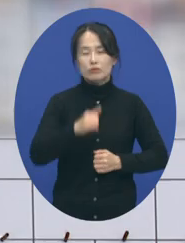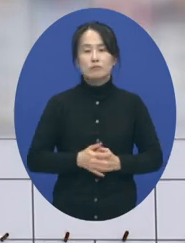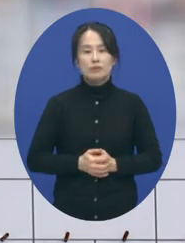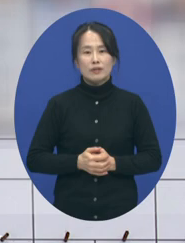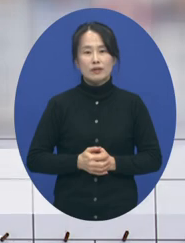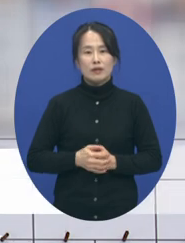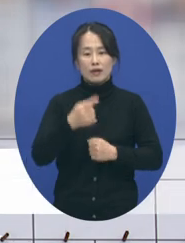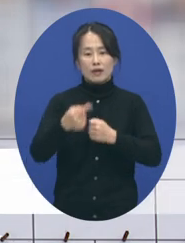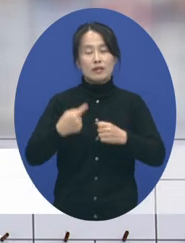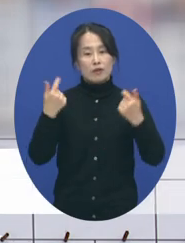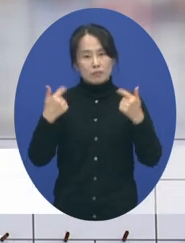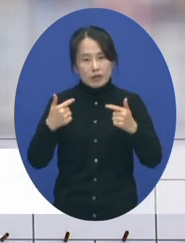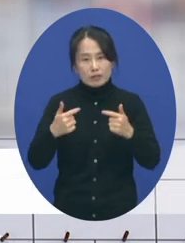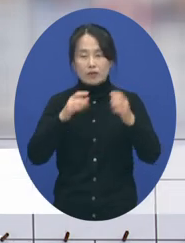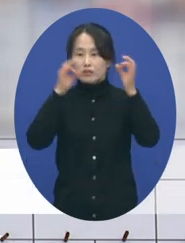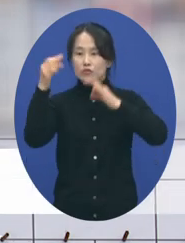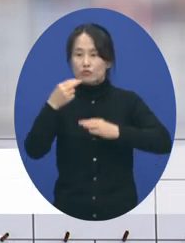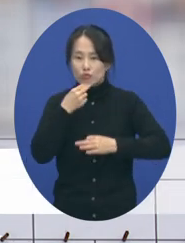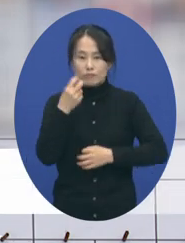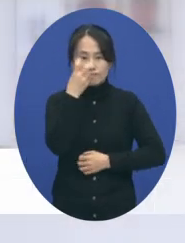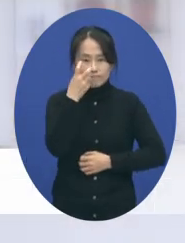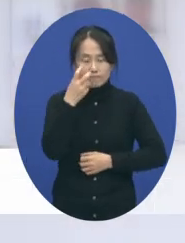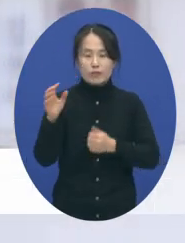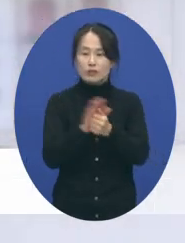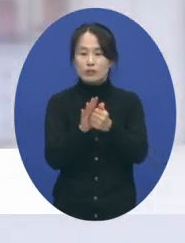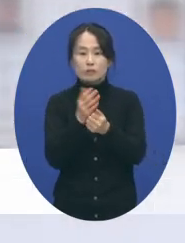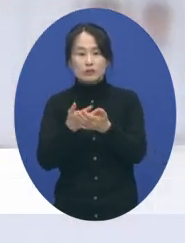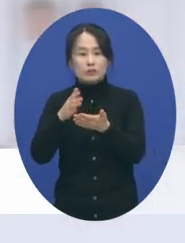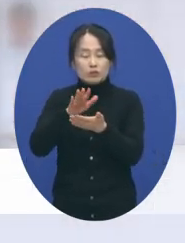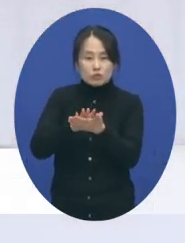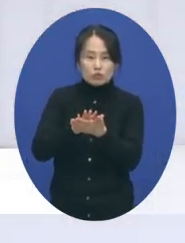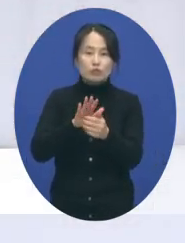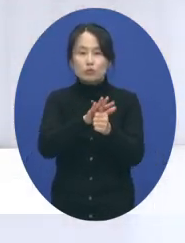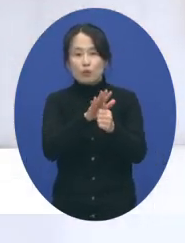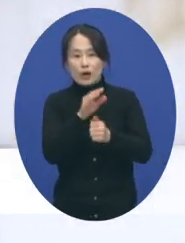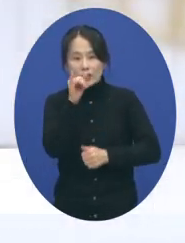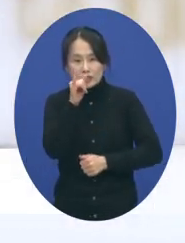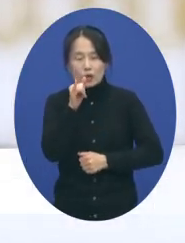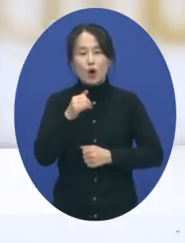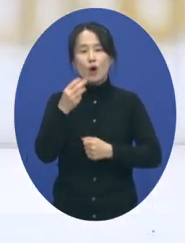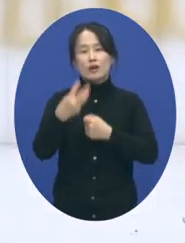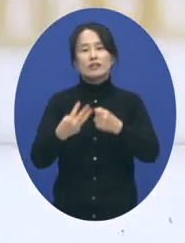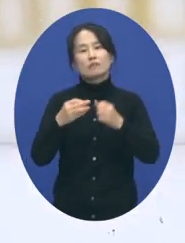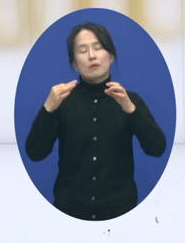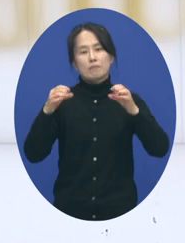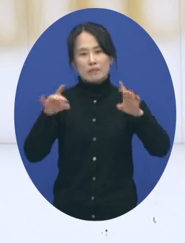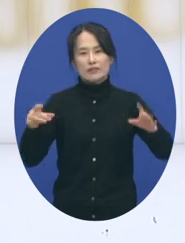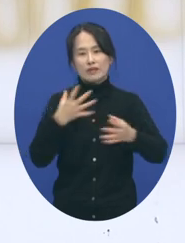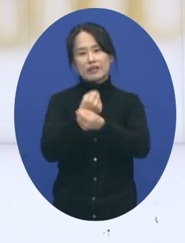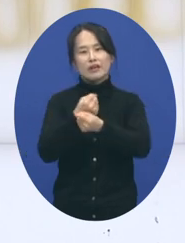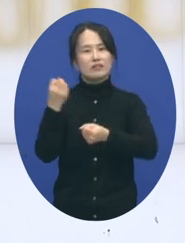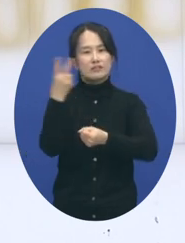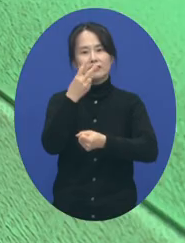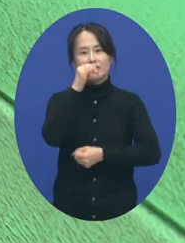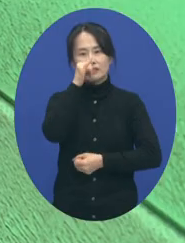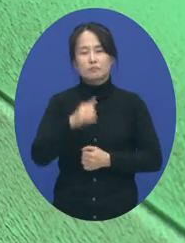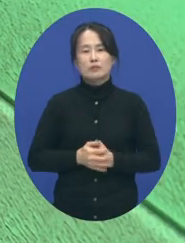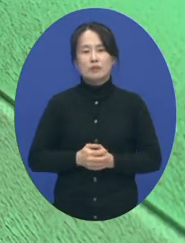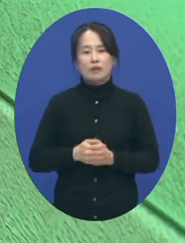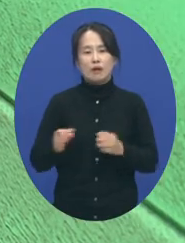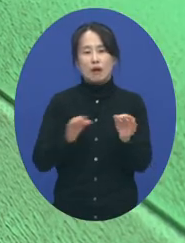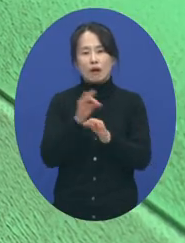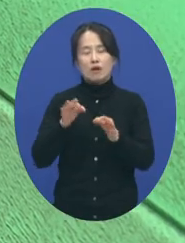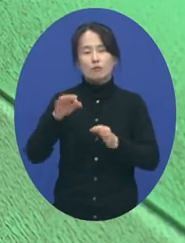또 매년 안전관리를 제대로 했는지, 서비스가 개선됐는지를 평가해 3년마다 계약을 갱신합니다. 재정